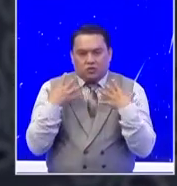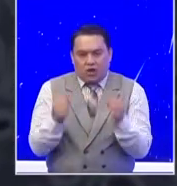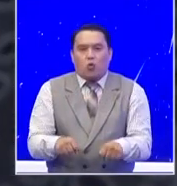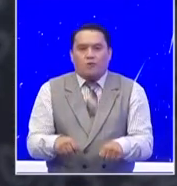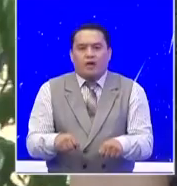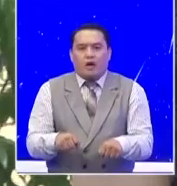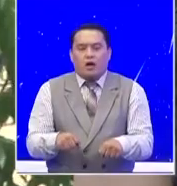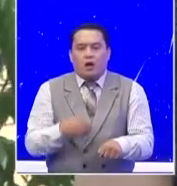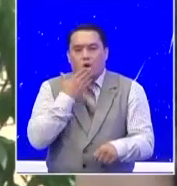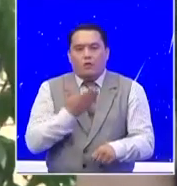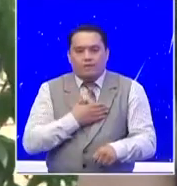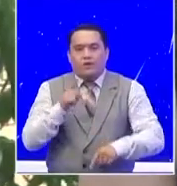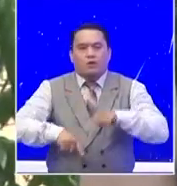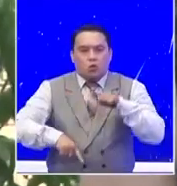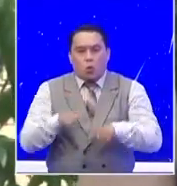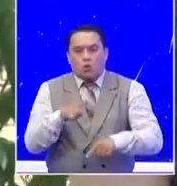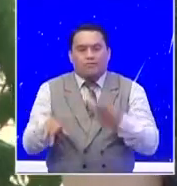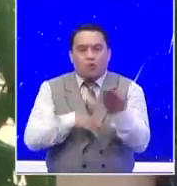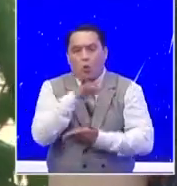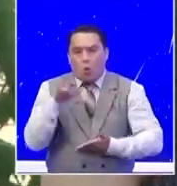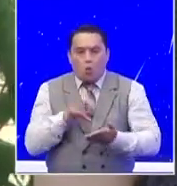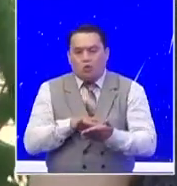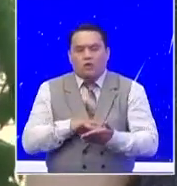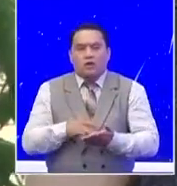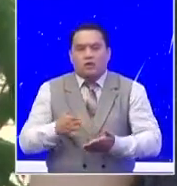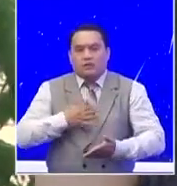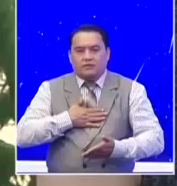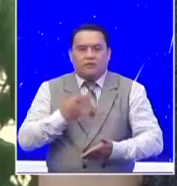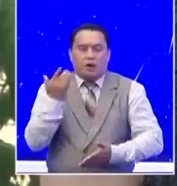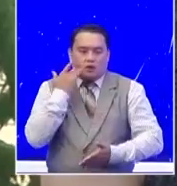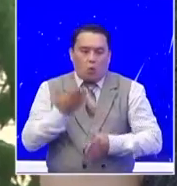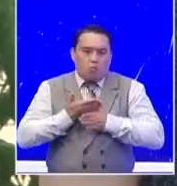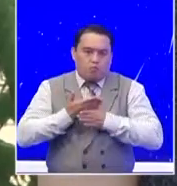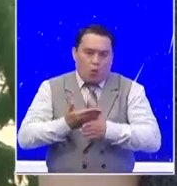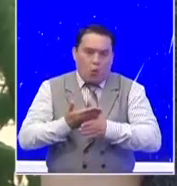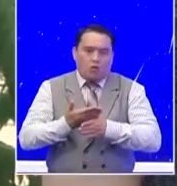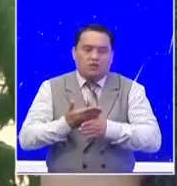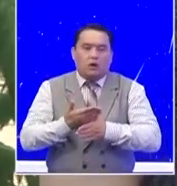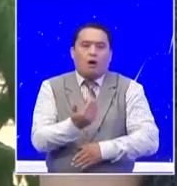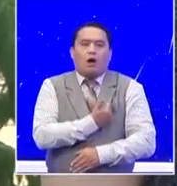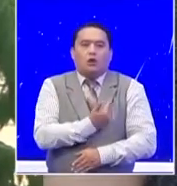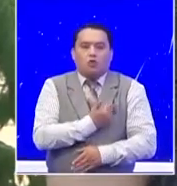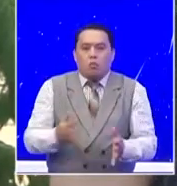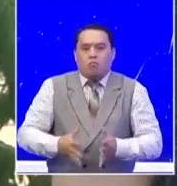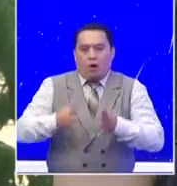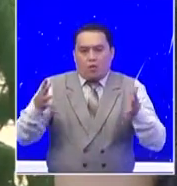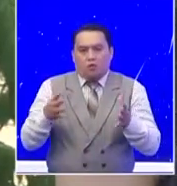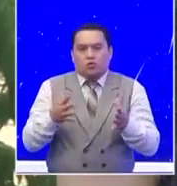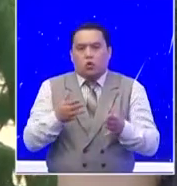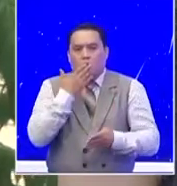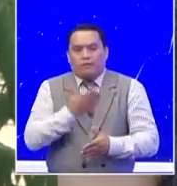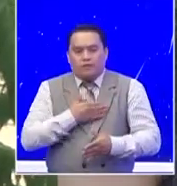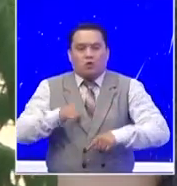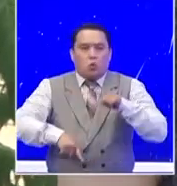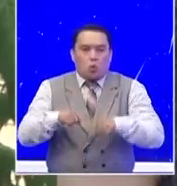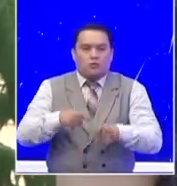Думаю, патриоты нашего города, нашей страны так и так оказывают помощь. Хотелось бы побольше, чтобы таких патриотов,